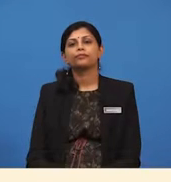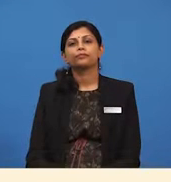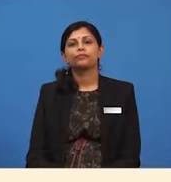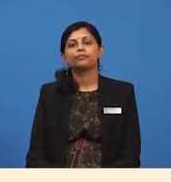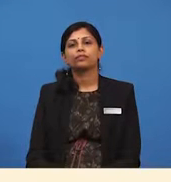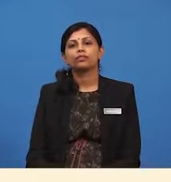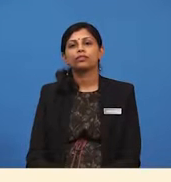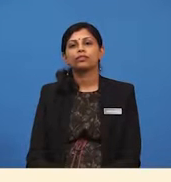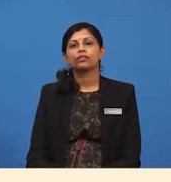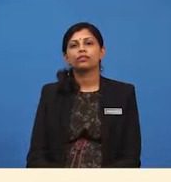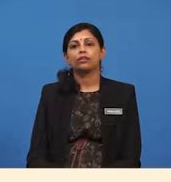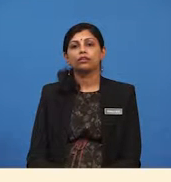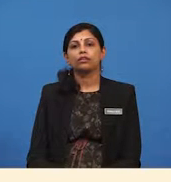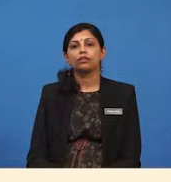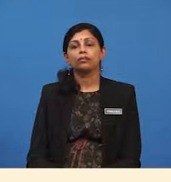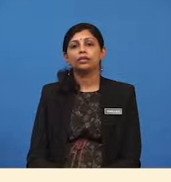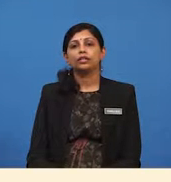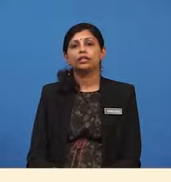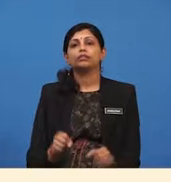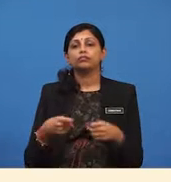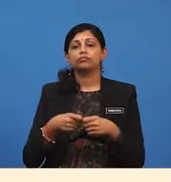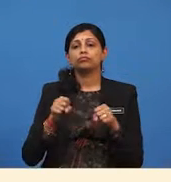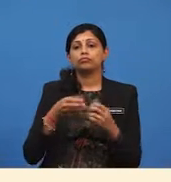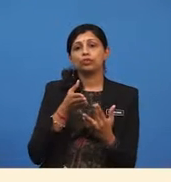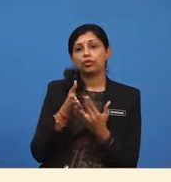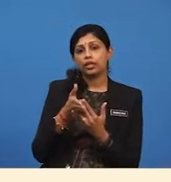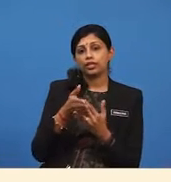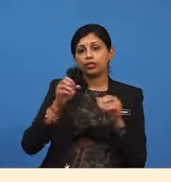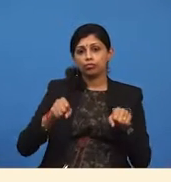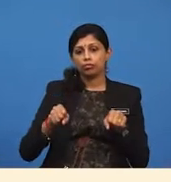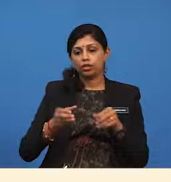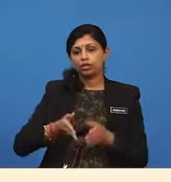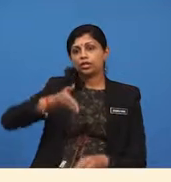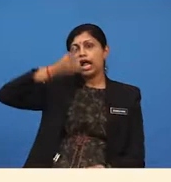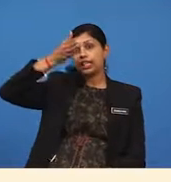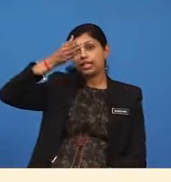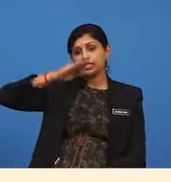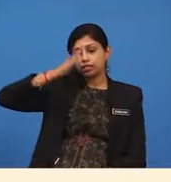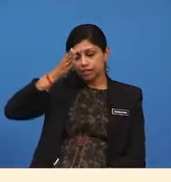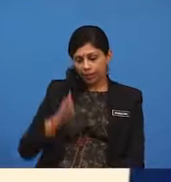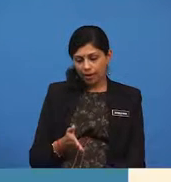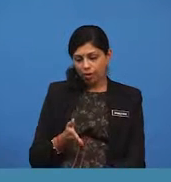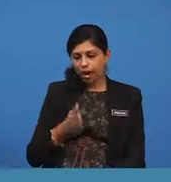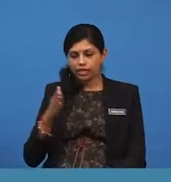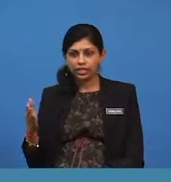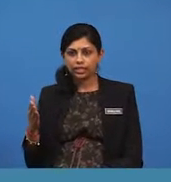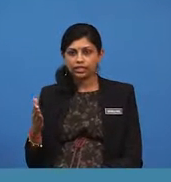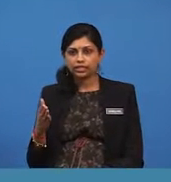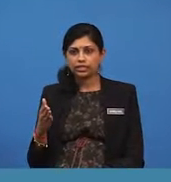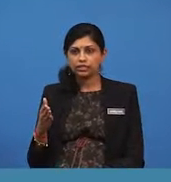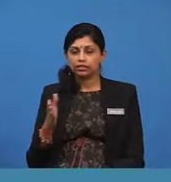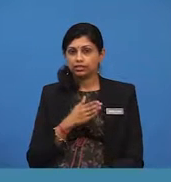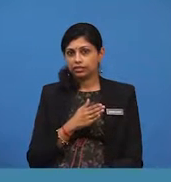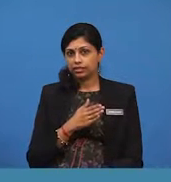apabila konduktor digerakkan secara relatif ke atas dan ke bawah di antara medan magnet. Perubahan